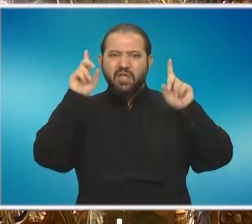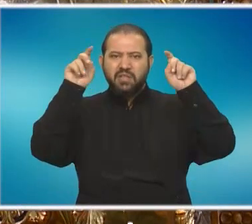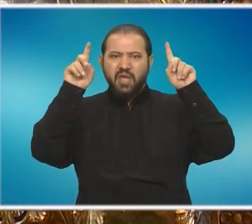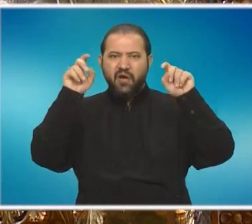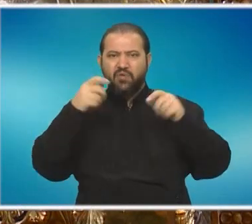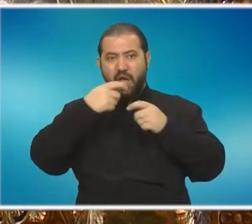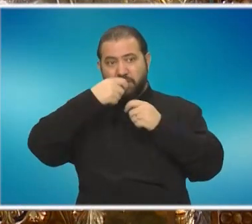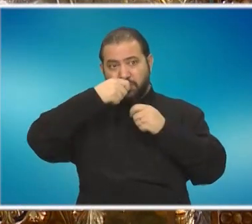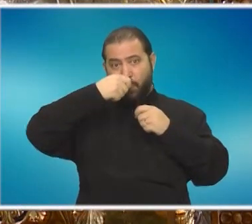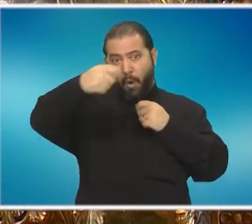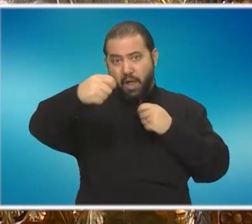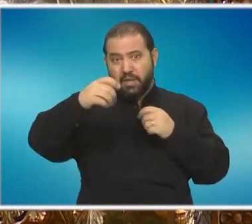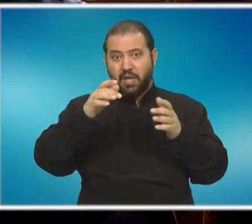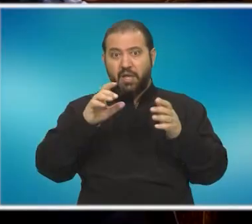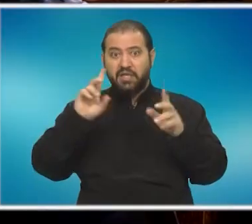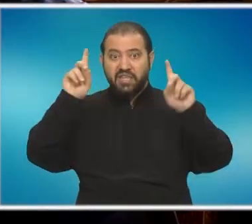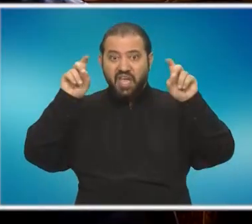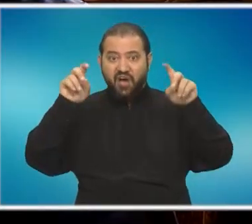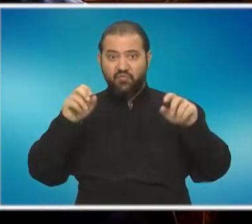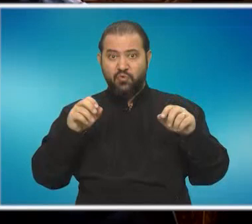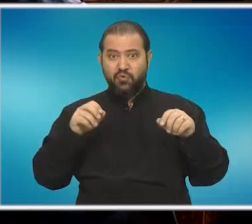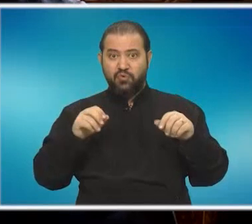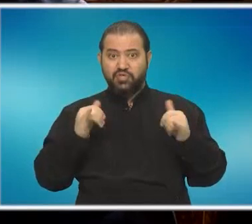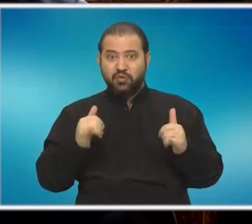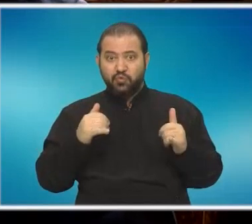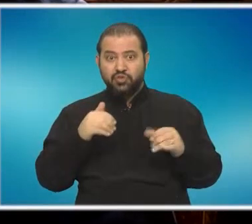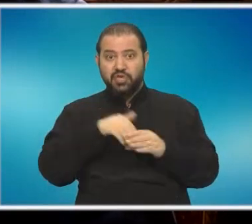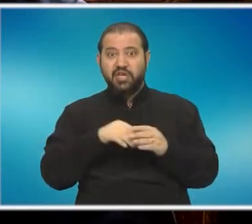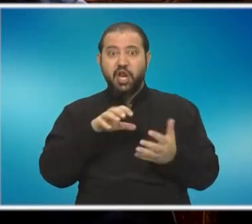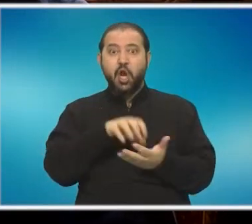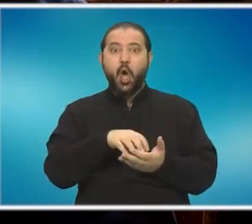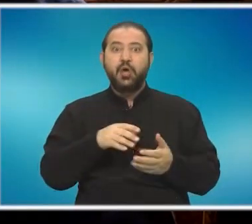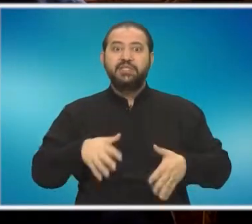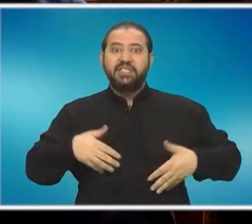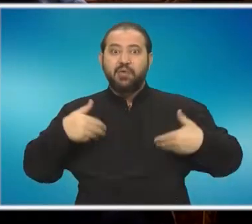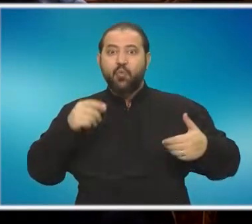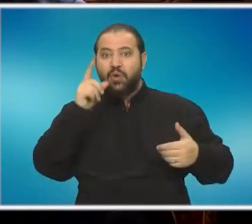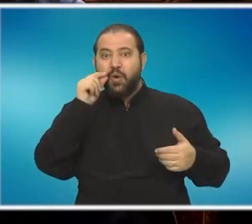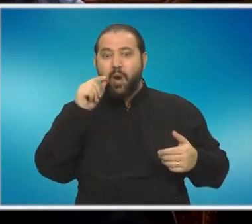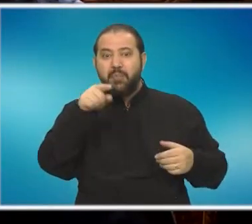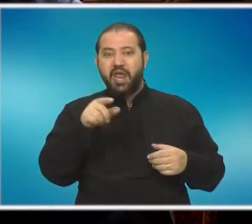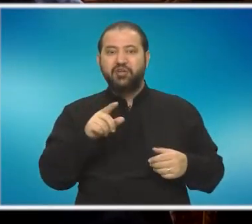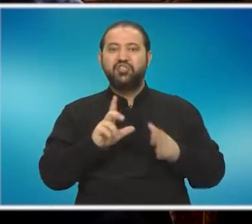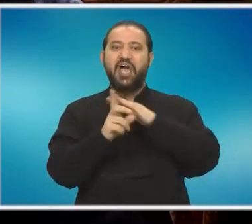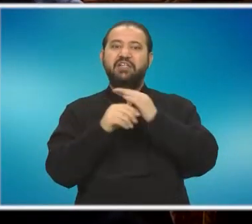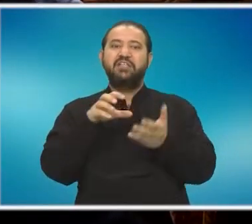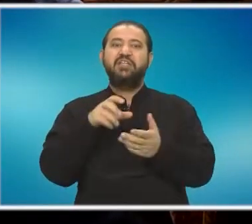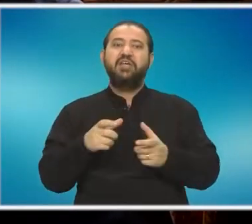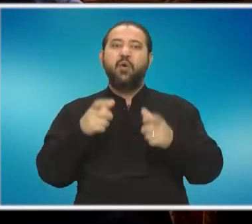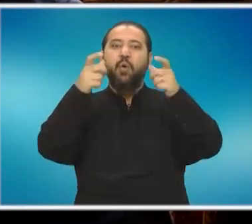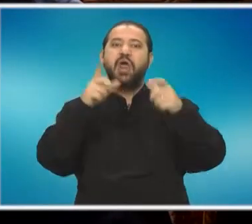turma porcilor. Și în loc să se bucure că acele suflete s-au tămăduit